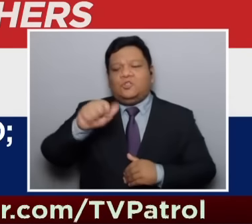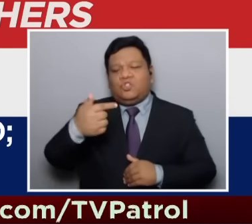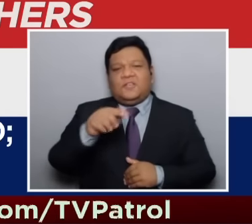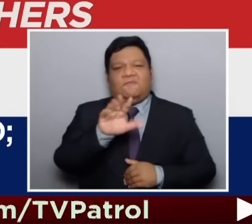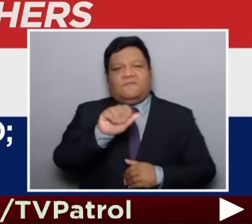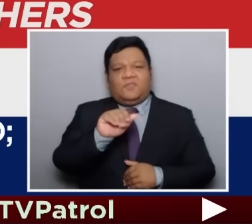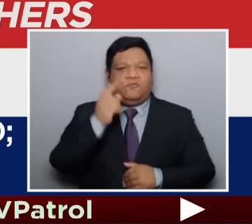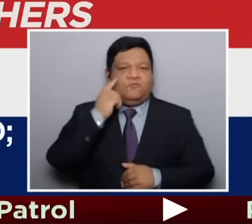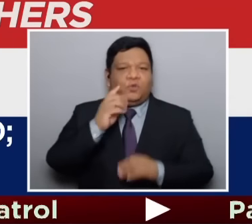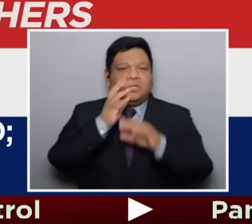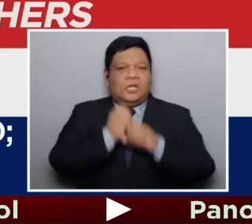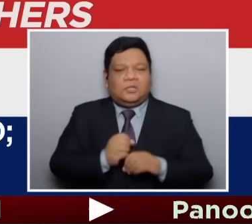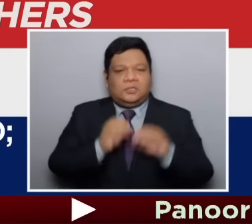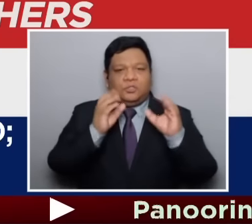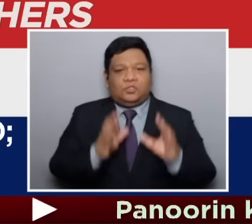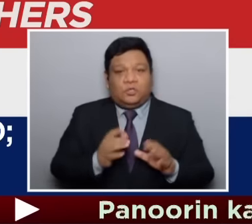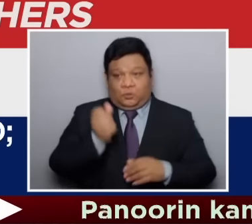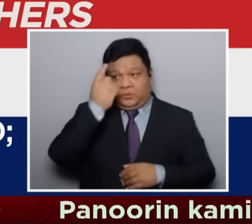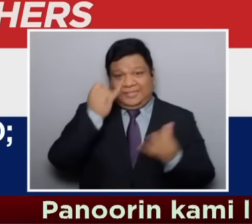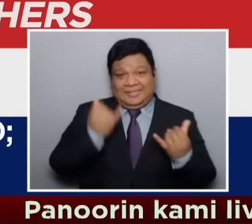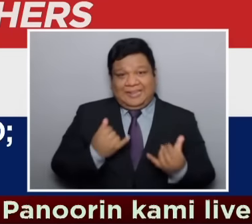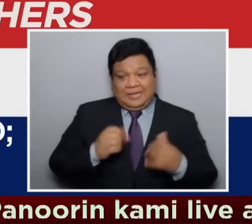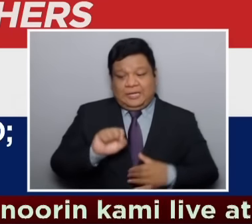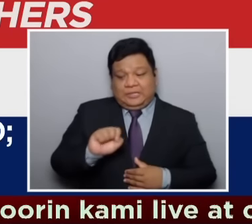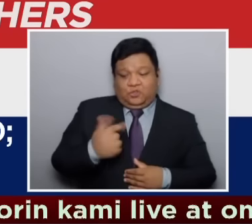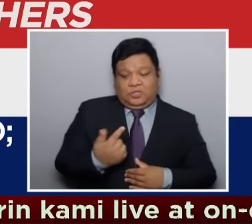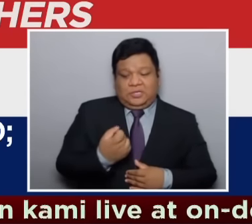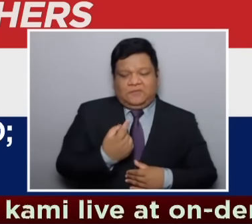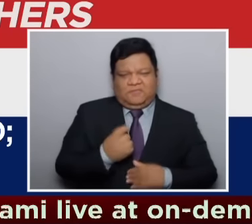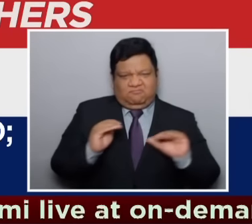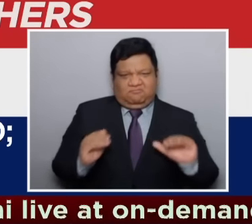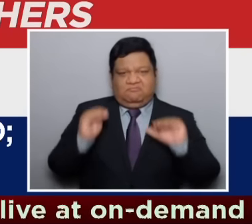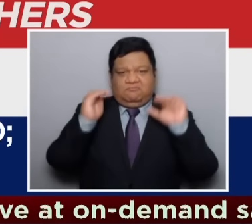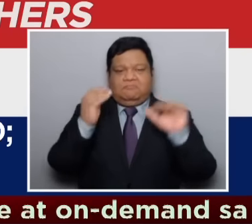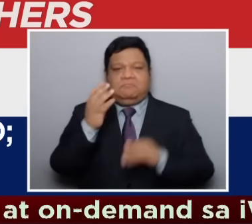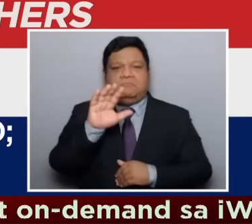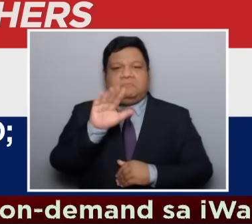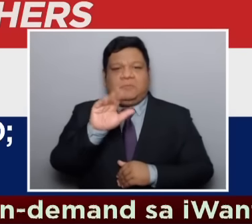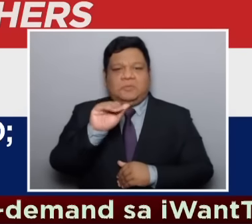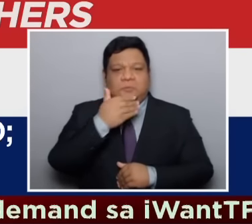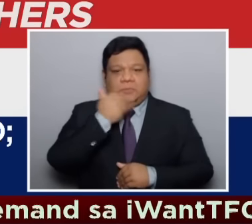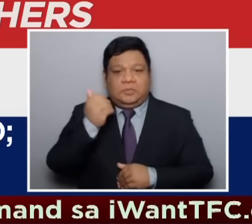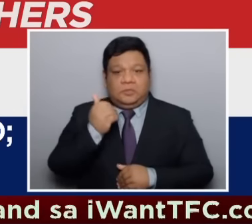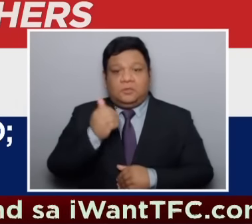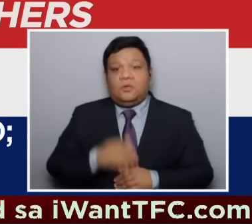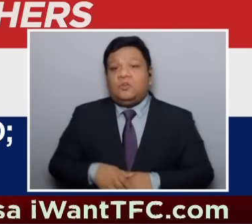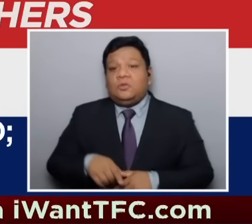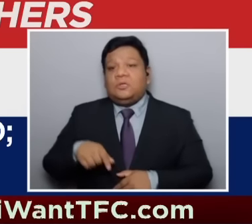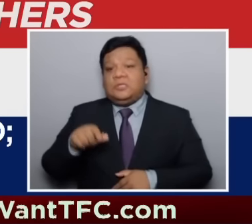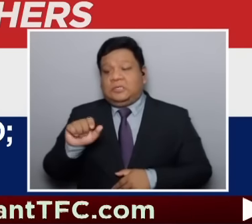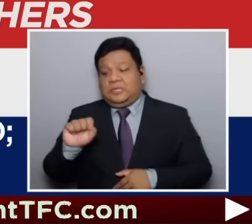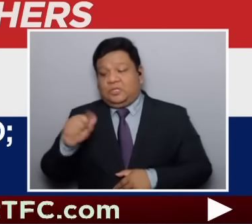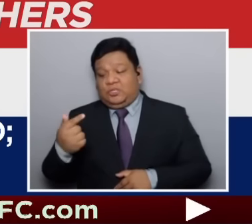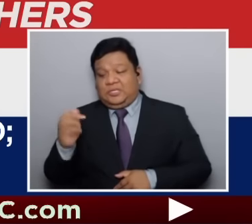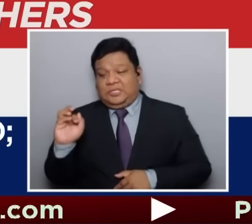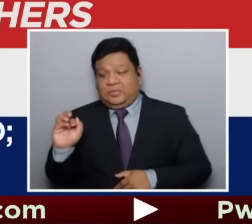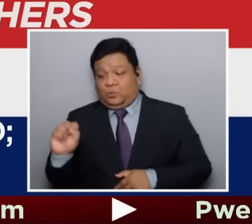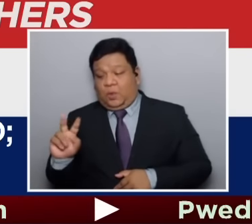teachers mula sa kasalukuyang salary grade 11 at salary grade 16 mula salary grade 12 para